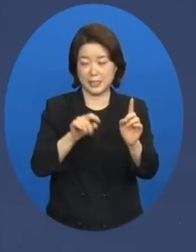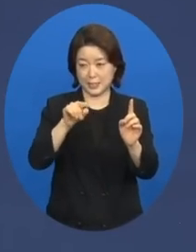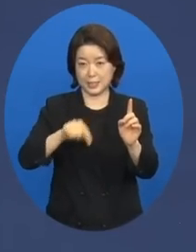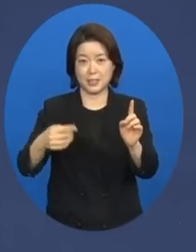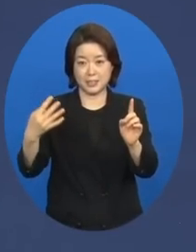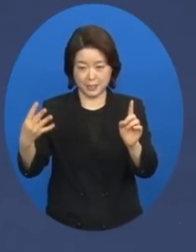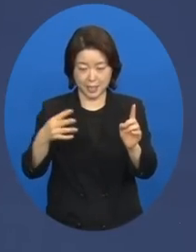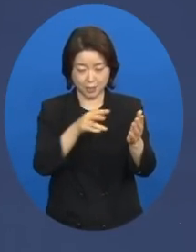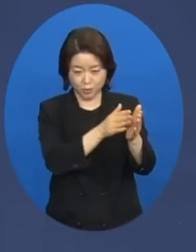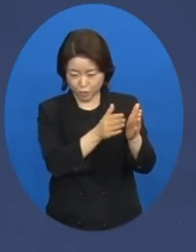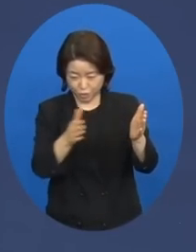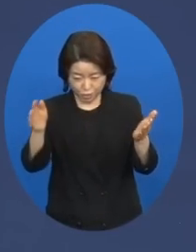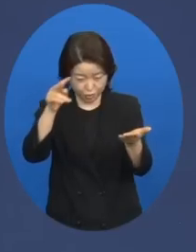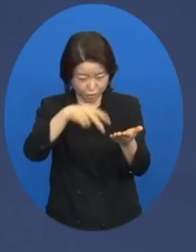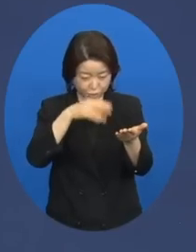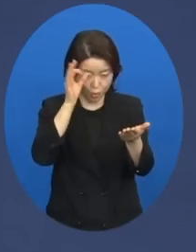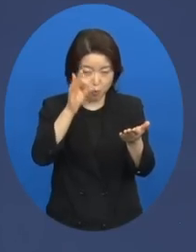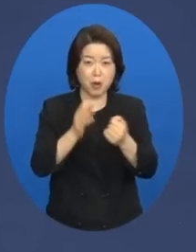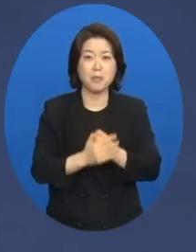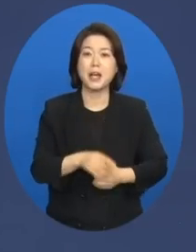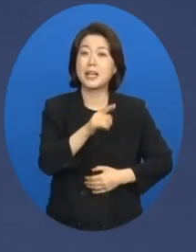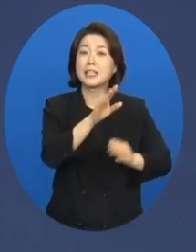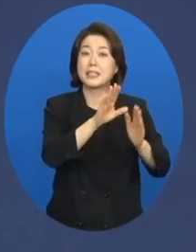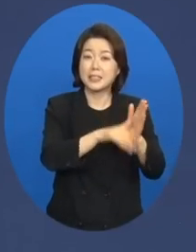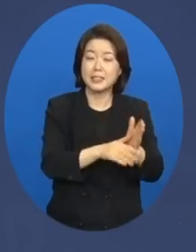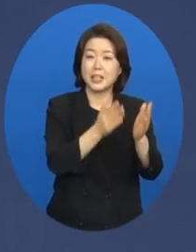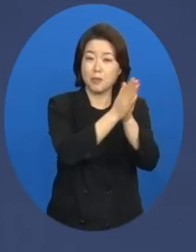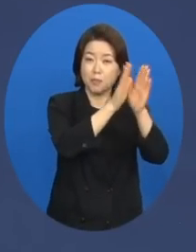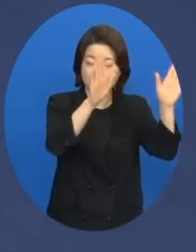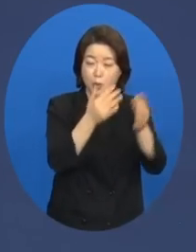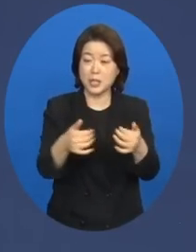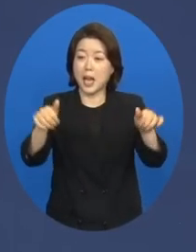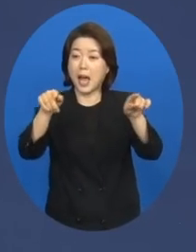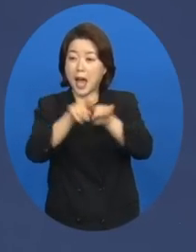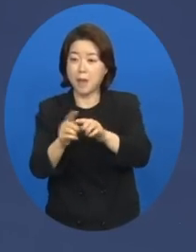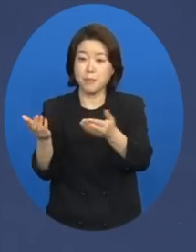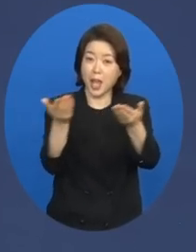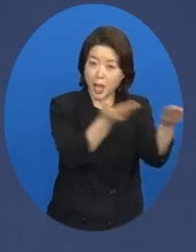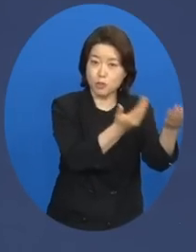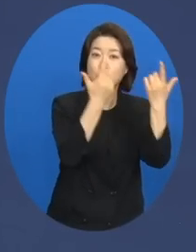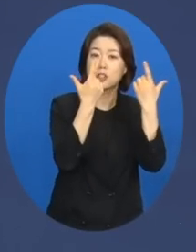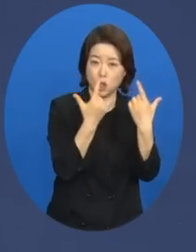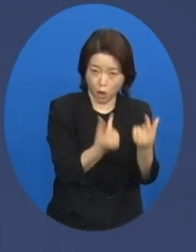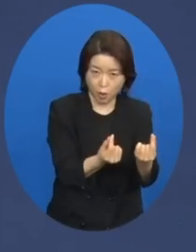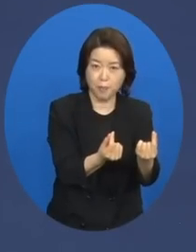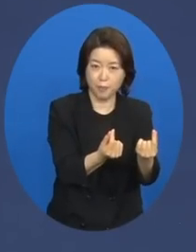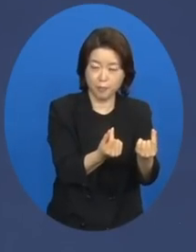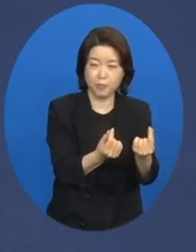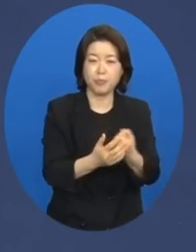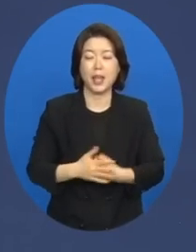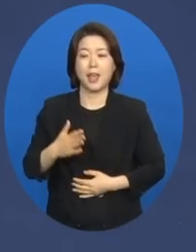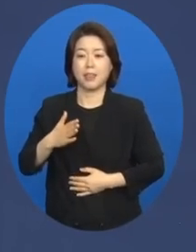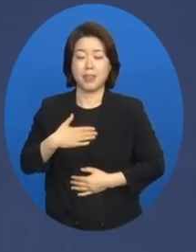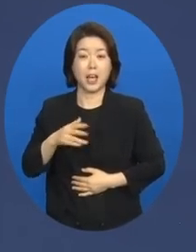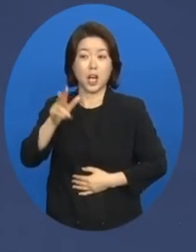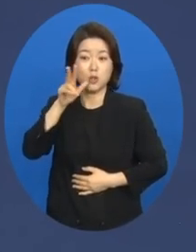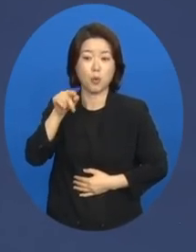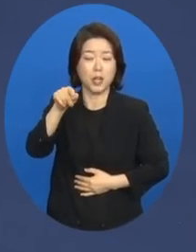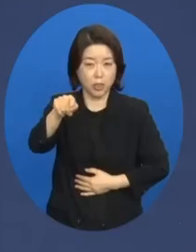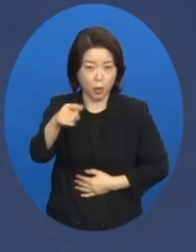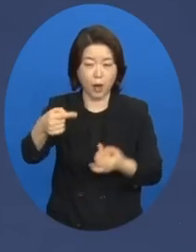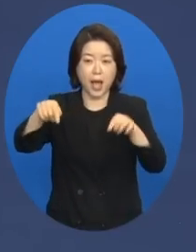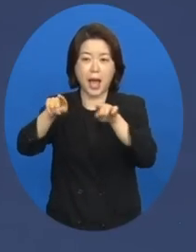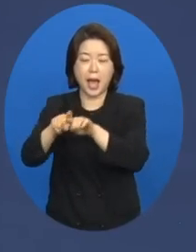쭉 보면 그때 내가 모세와 함께 했던 것처럼 내가 너와 함께